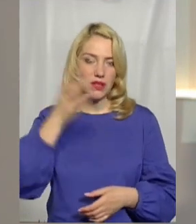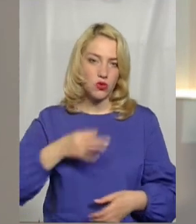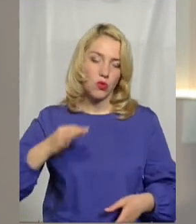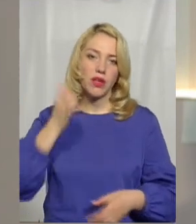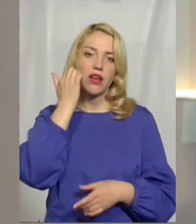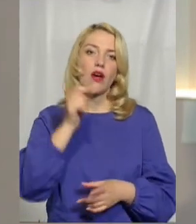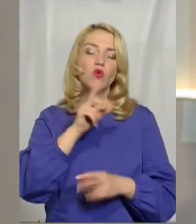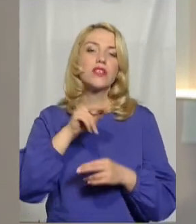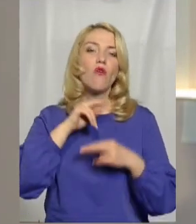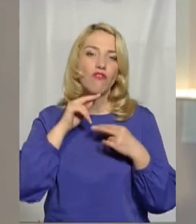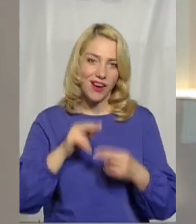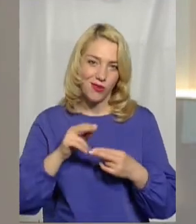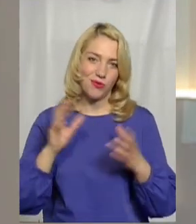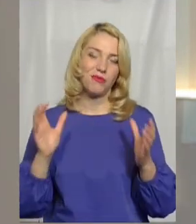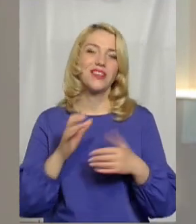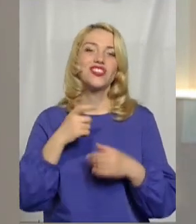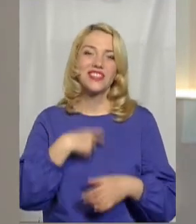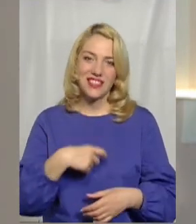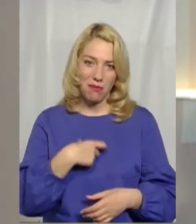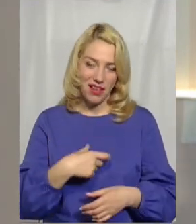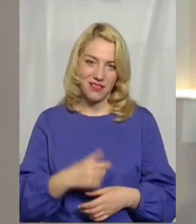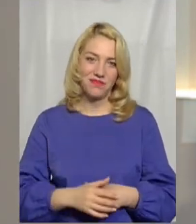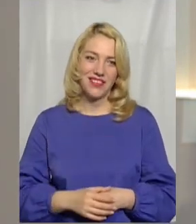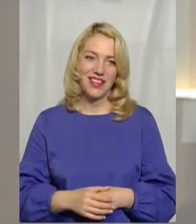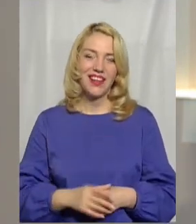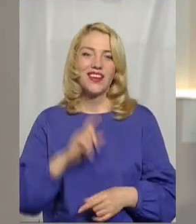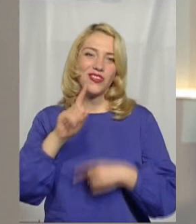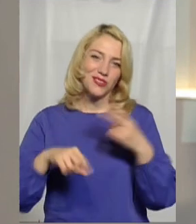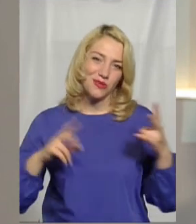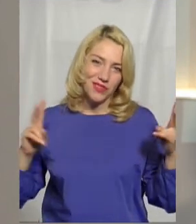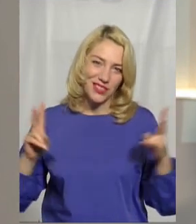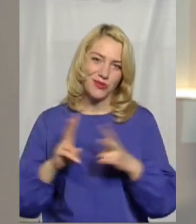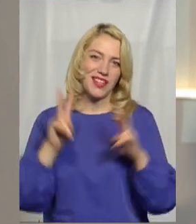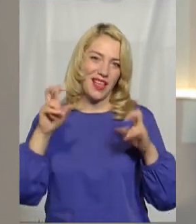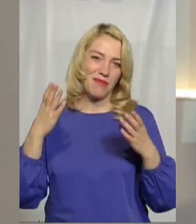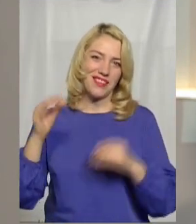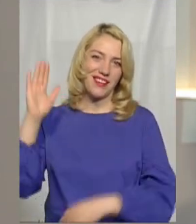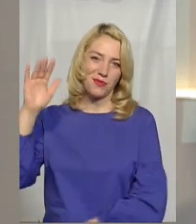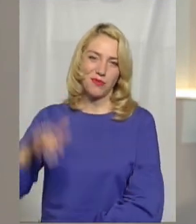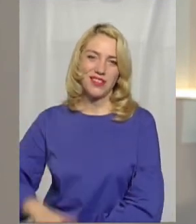Дякую вам за увагу. Бережіть себе і зустрінемося у темі дня.